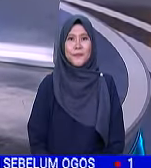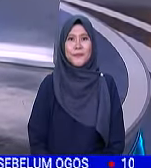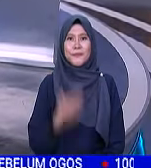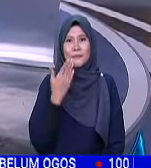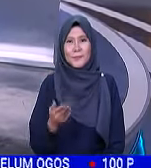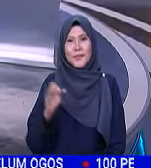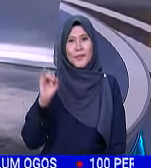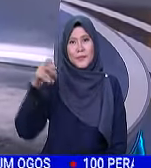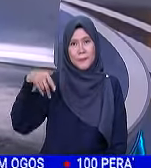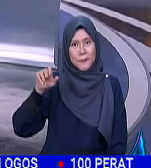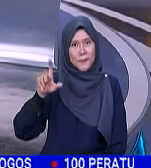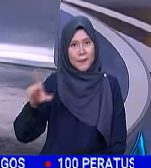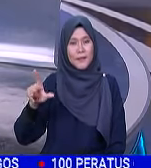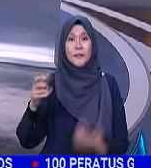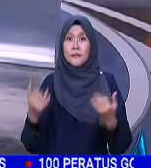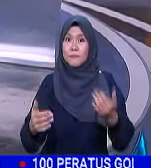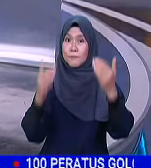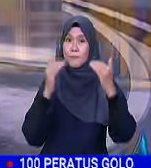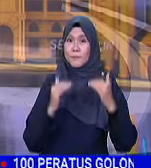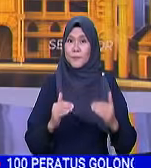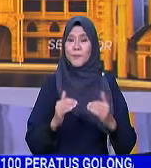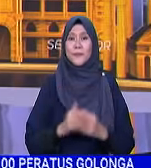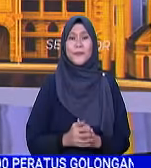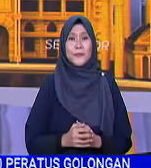Baik, terima kasih Iqbal. Kita ke perkembangan yang seterusnya.